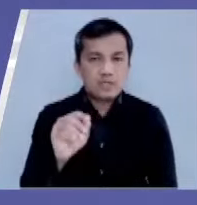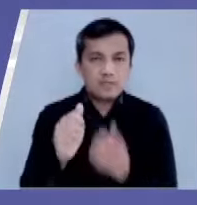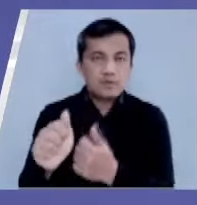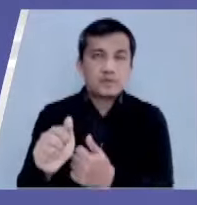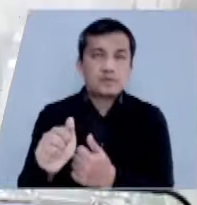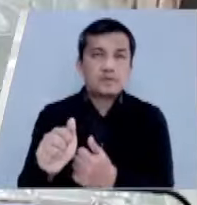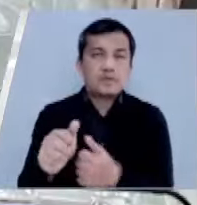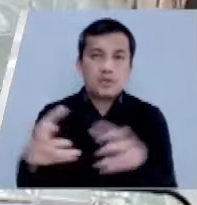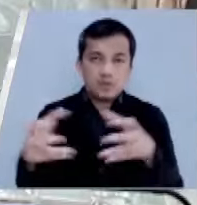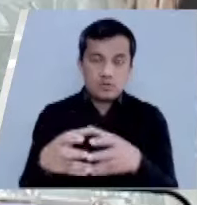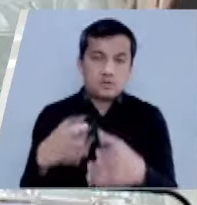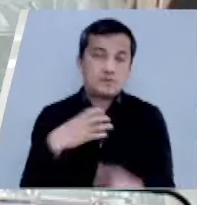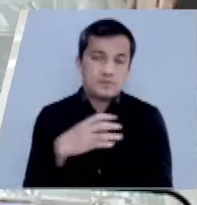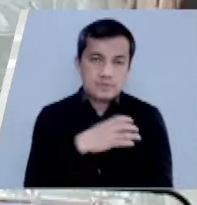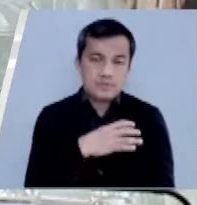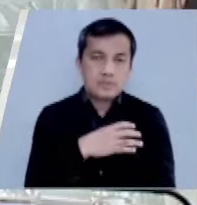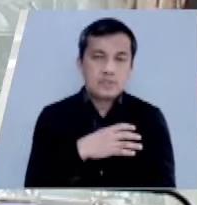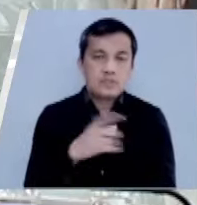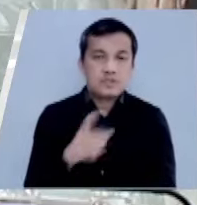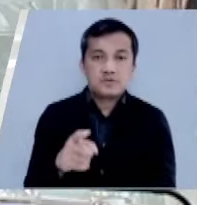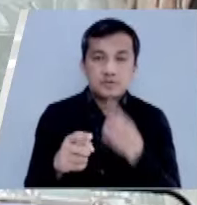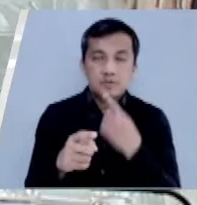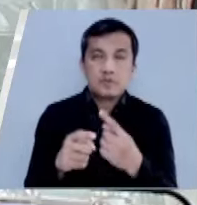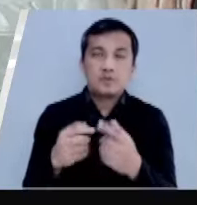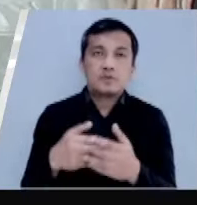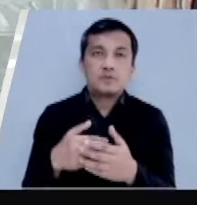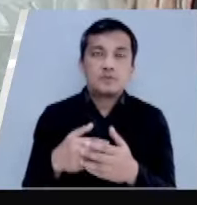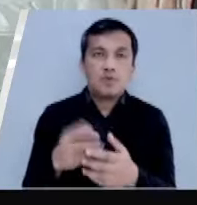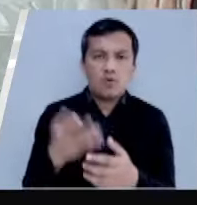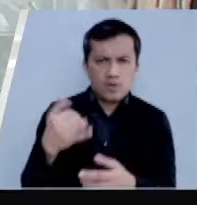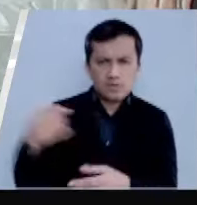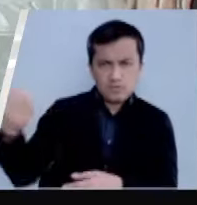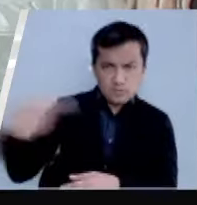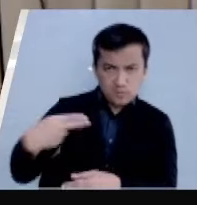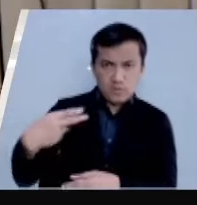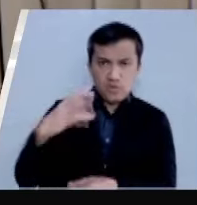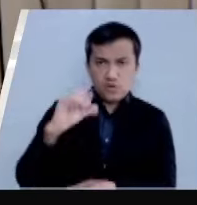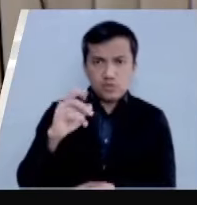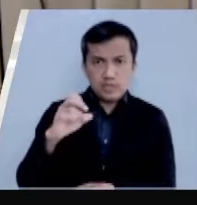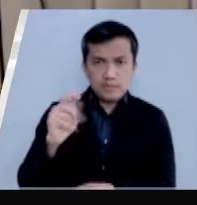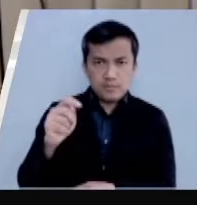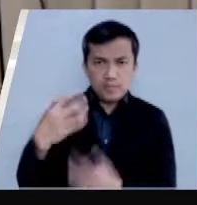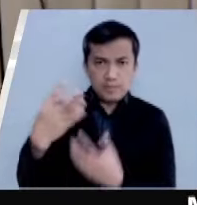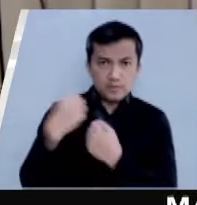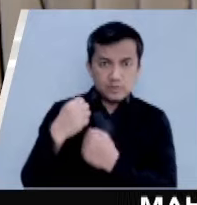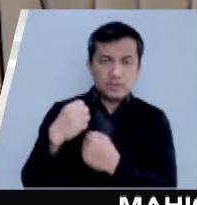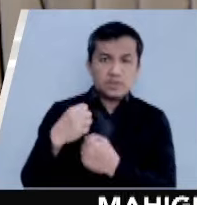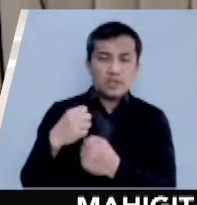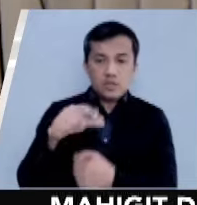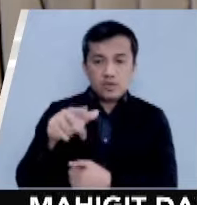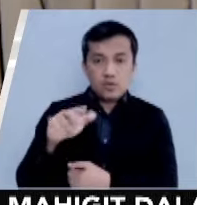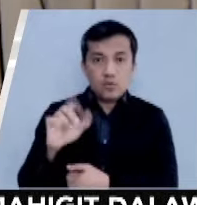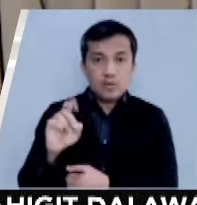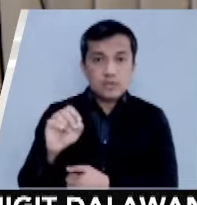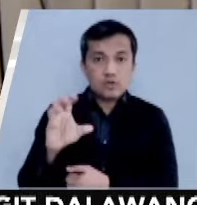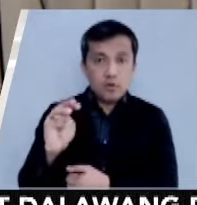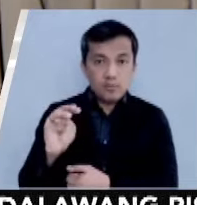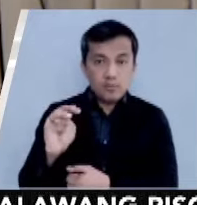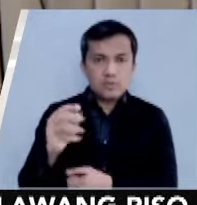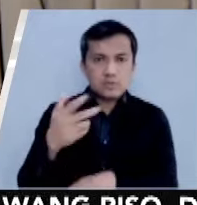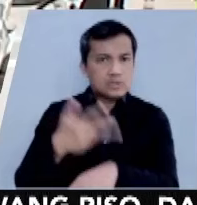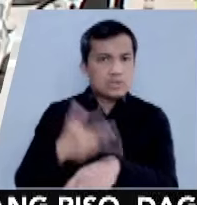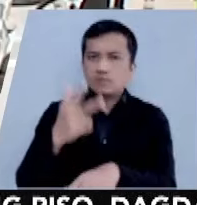Kamara. Sinabi niya ito kasunod ng pag-contempt at pagpapa-aresto sa kanya ng Quadcom dahil sa tatlong beses na hindi